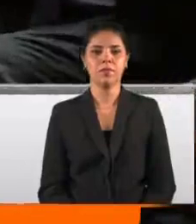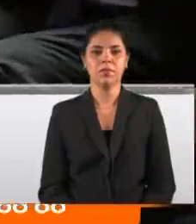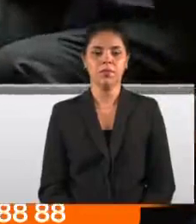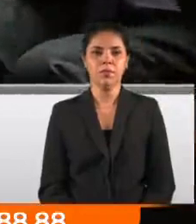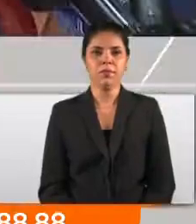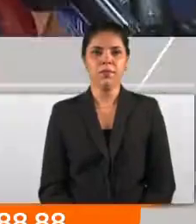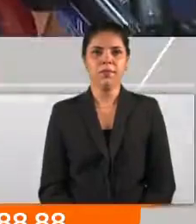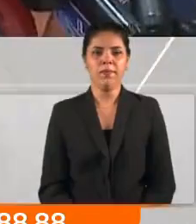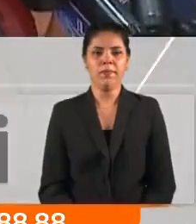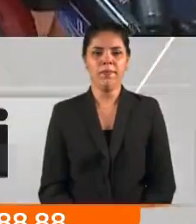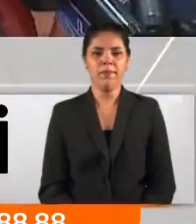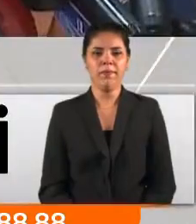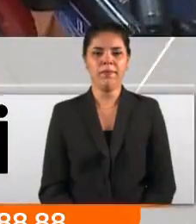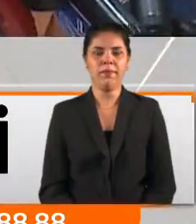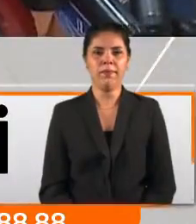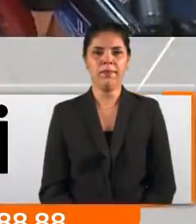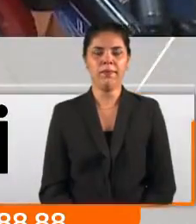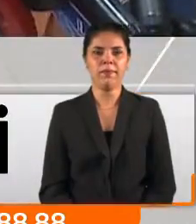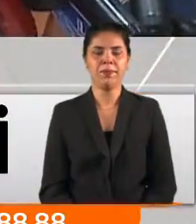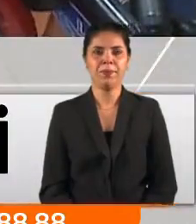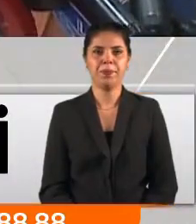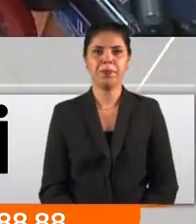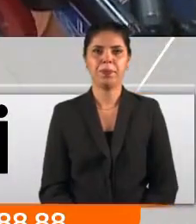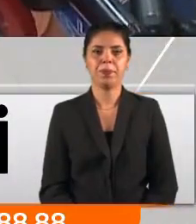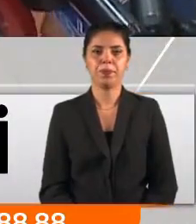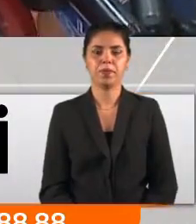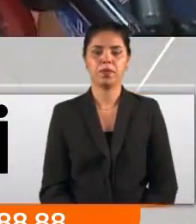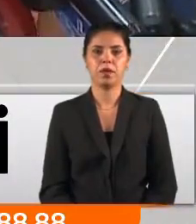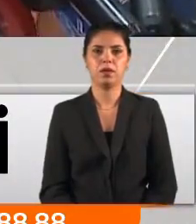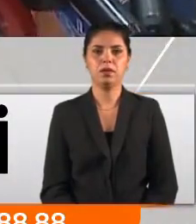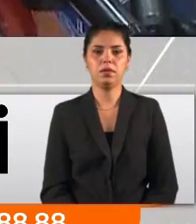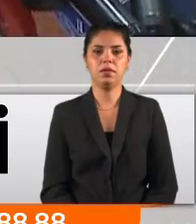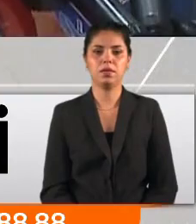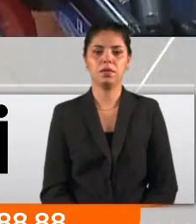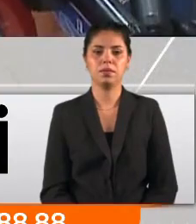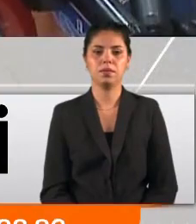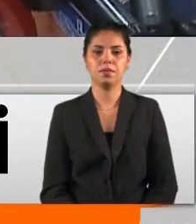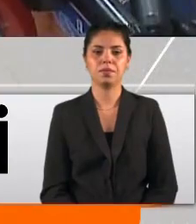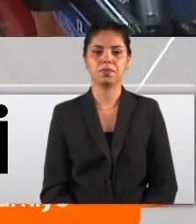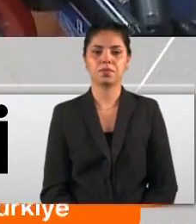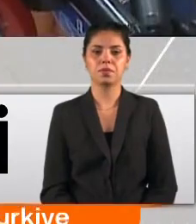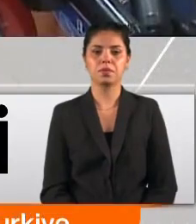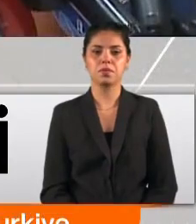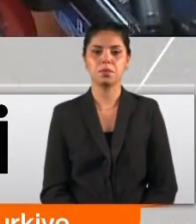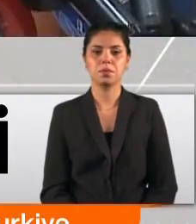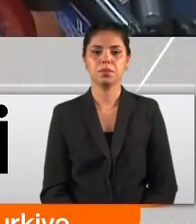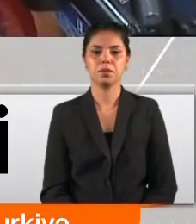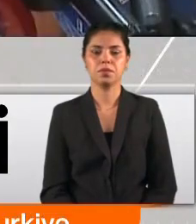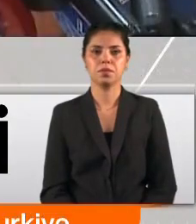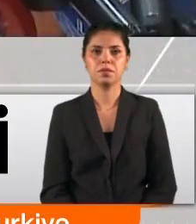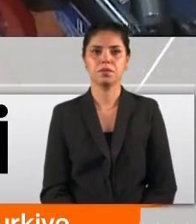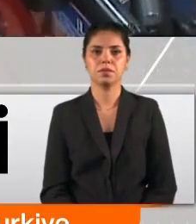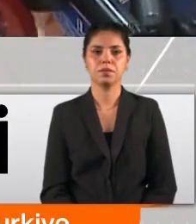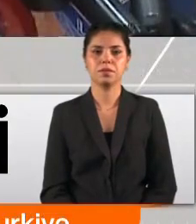Adana olur muydu? Biz 4 milletvekili kazandık CHP'nin oylarıyla. 21 milletvekilini de Cumhuriyet Halk